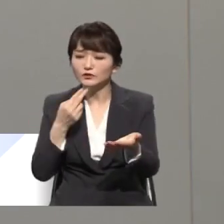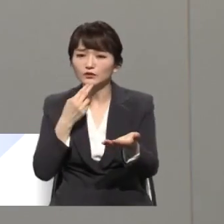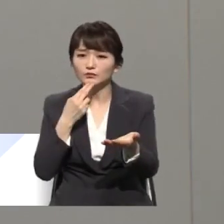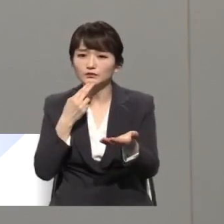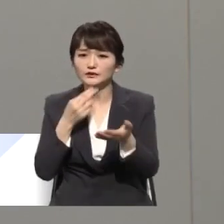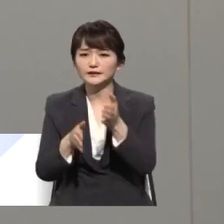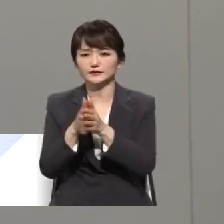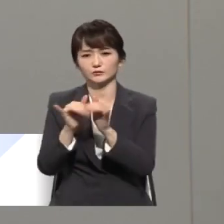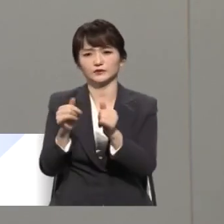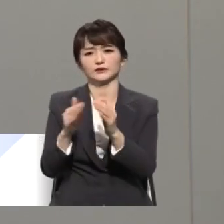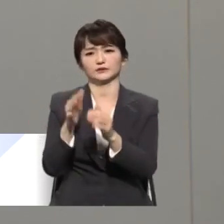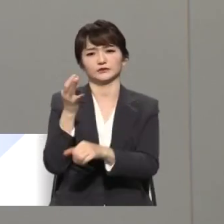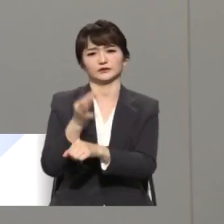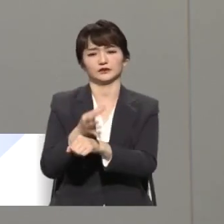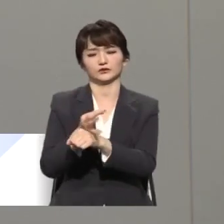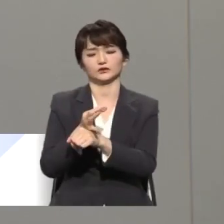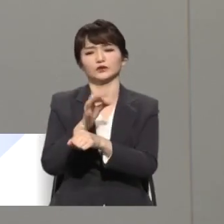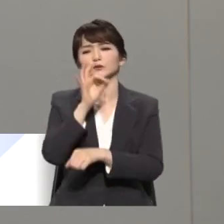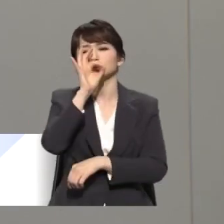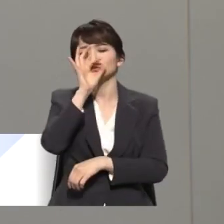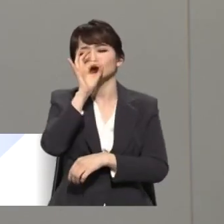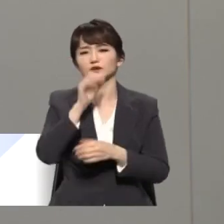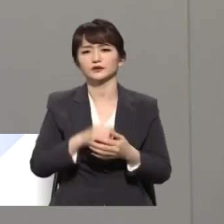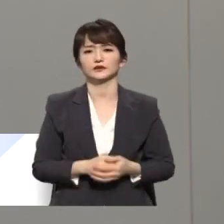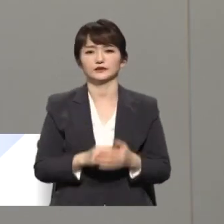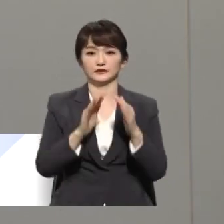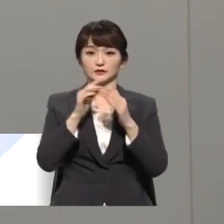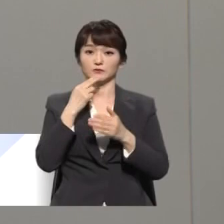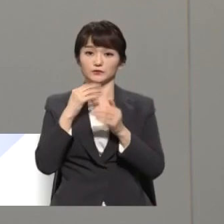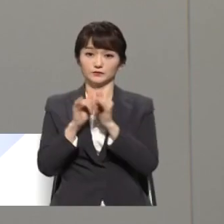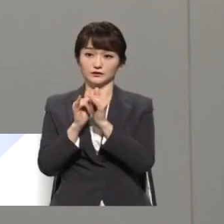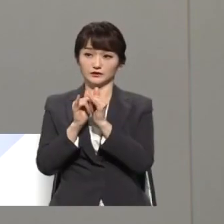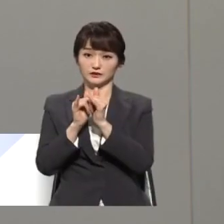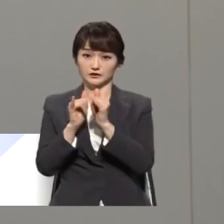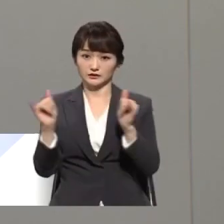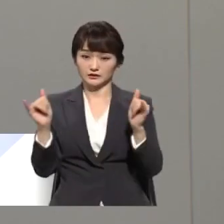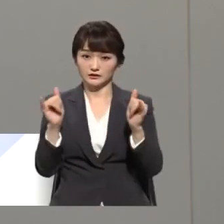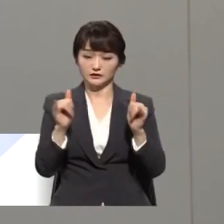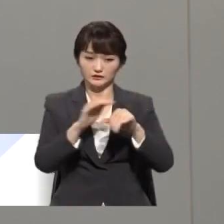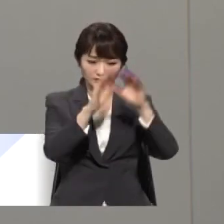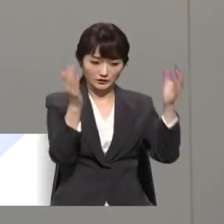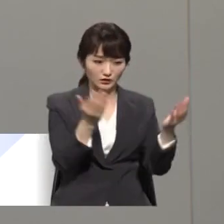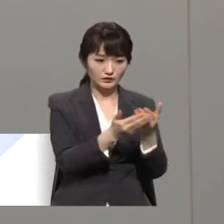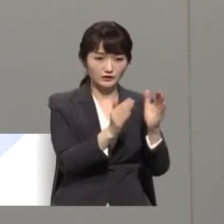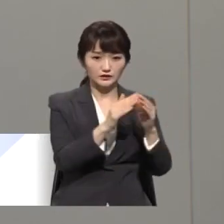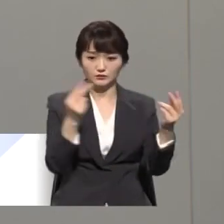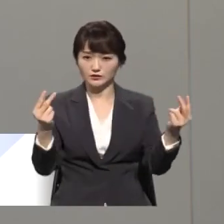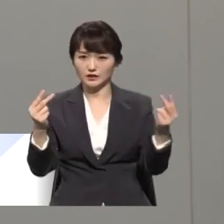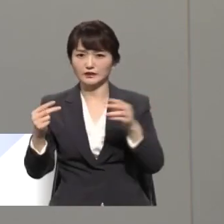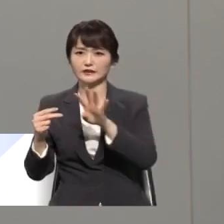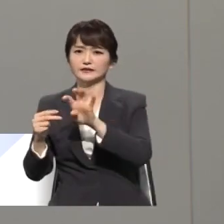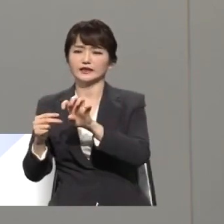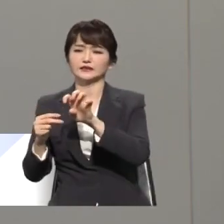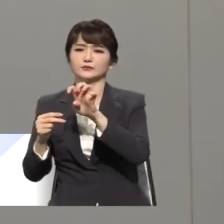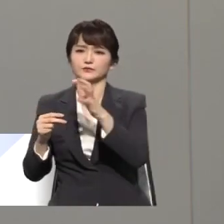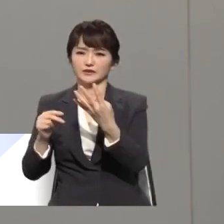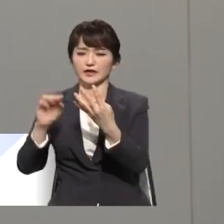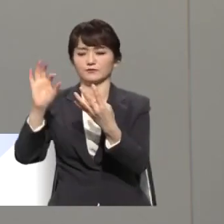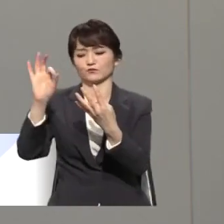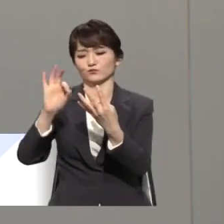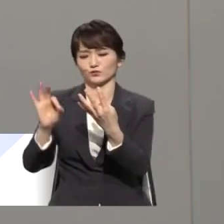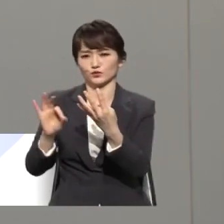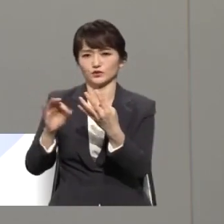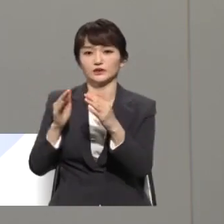없었던 것입니다 현재 무주택 서민들의 가호가 전체 가구의 44% 정도 이고 이들은